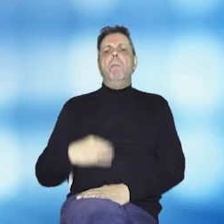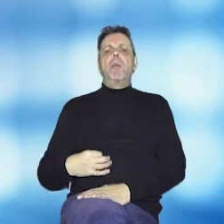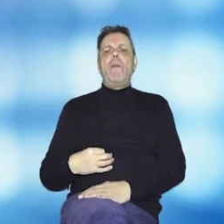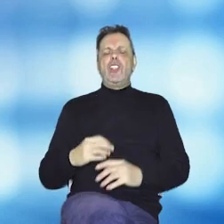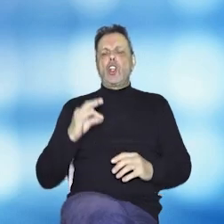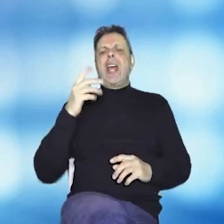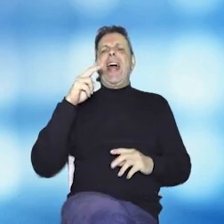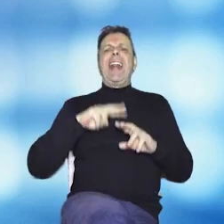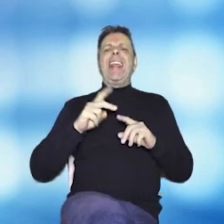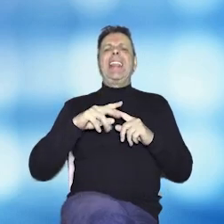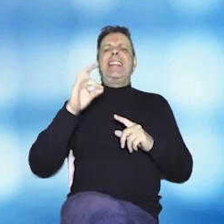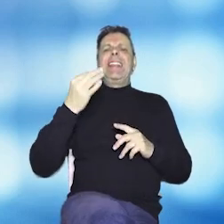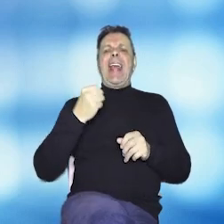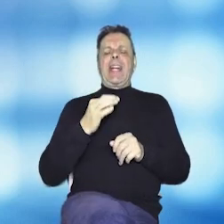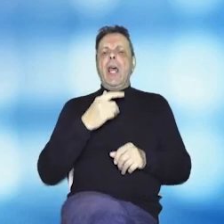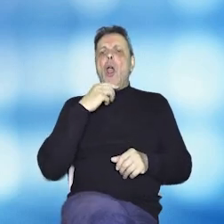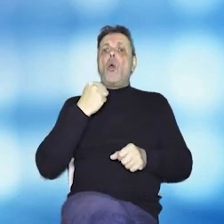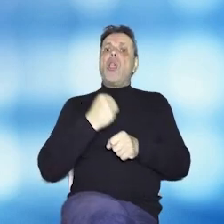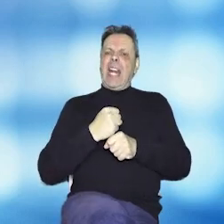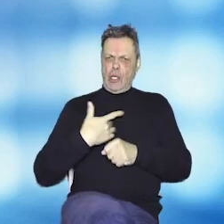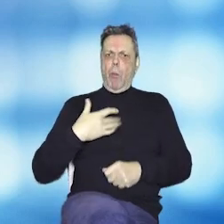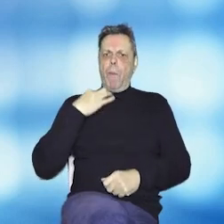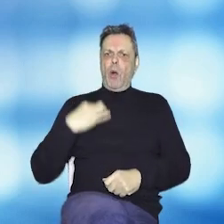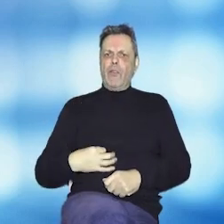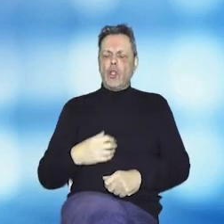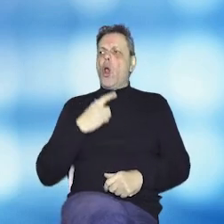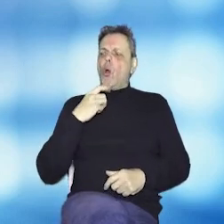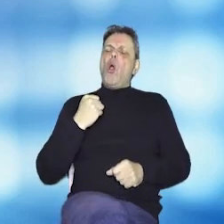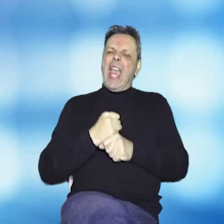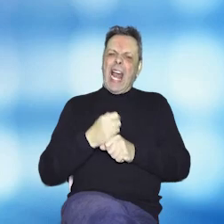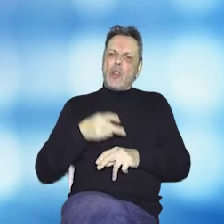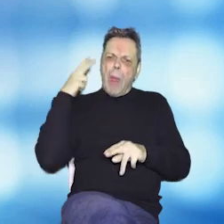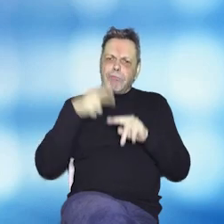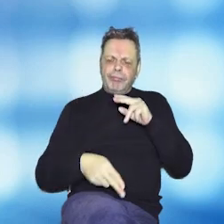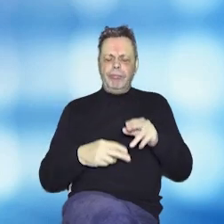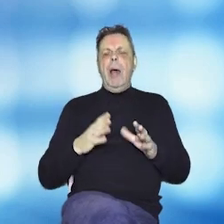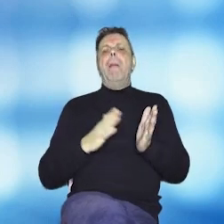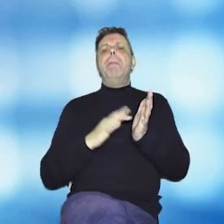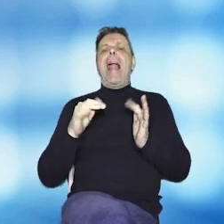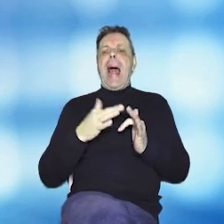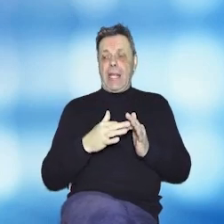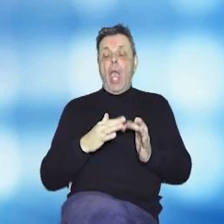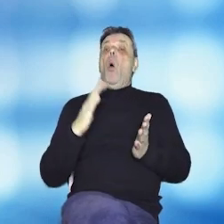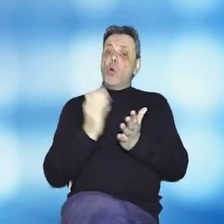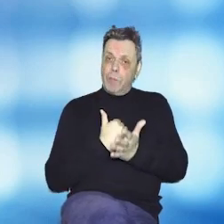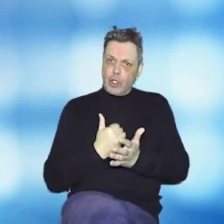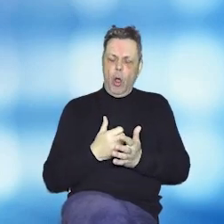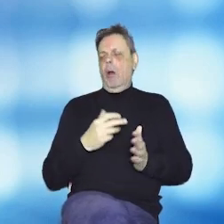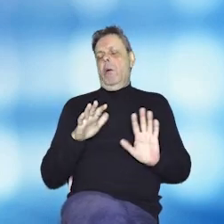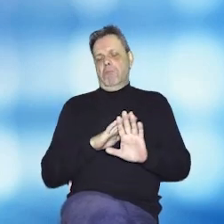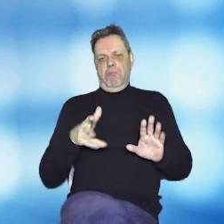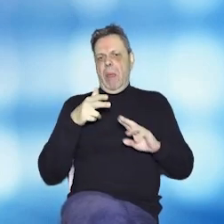profesor Richter, koji je radio na iskorjenjivanju te malarije, očigledno uspješno, jer je ona iskorjenjena